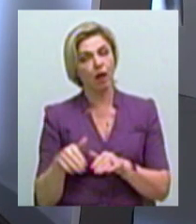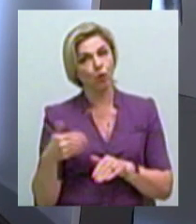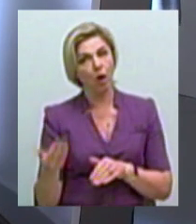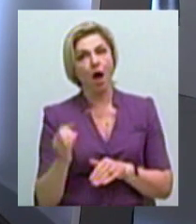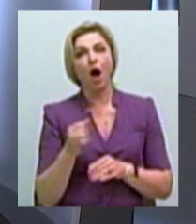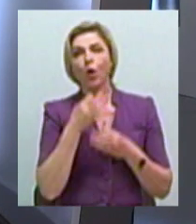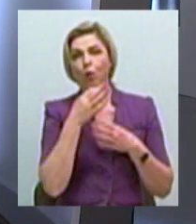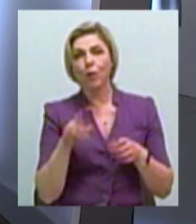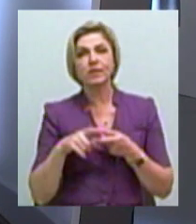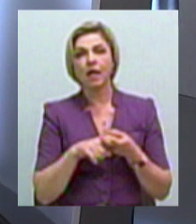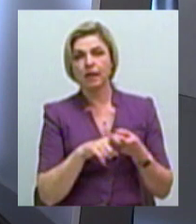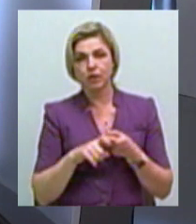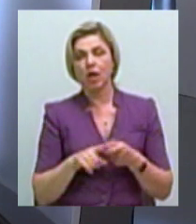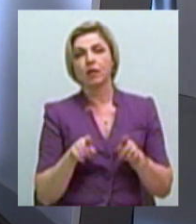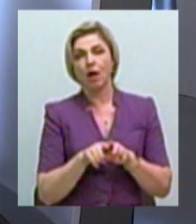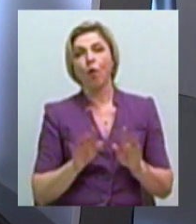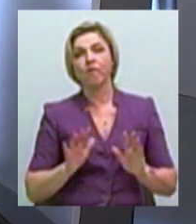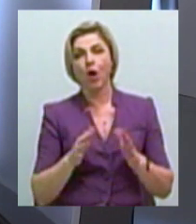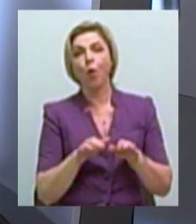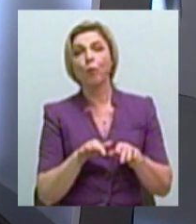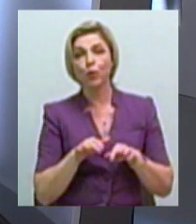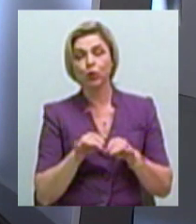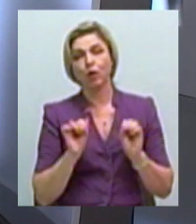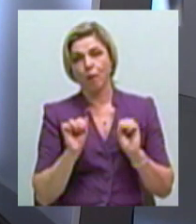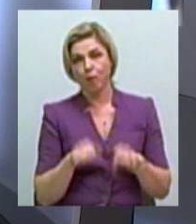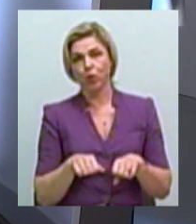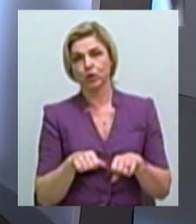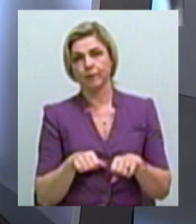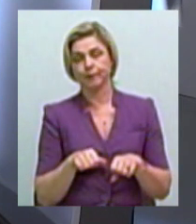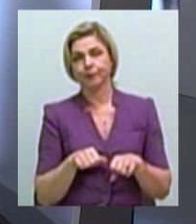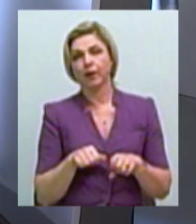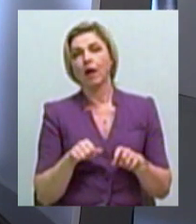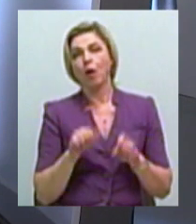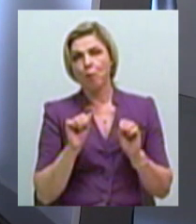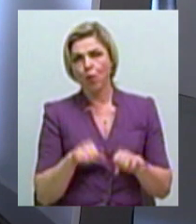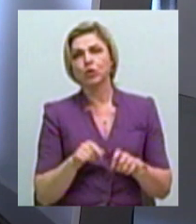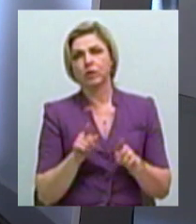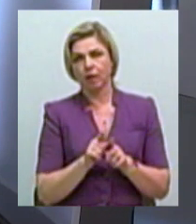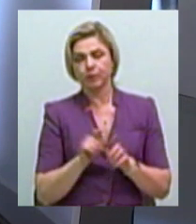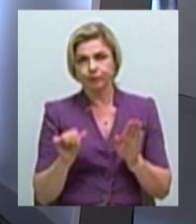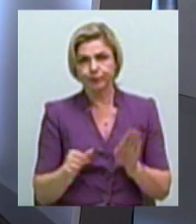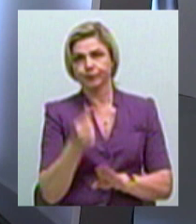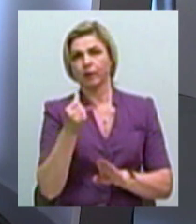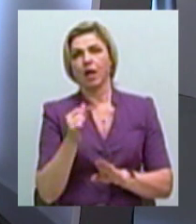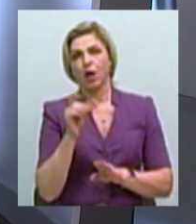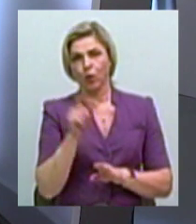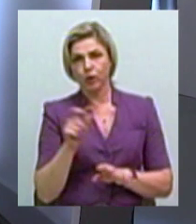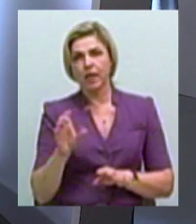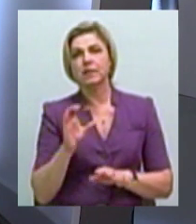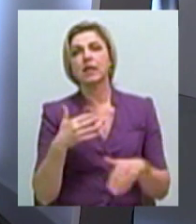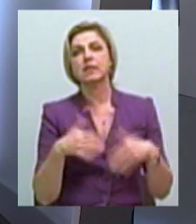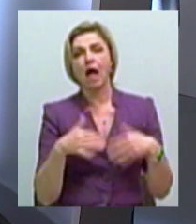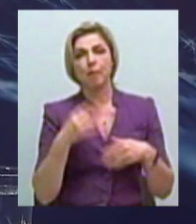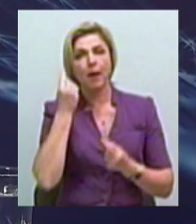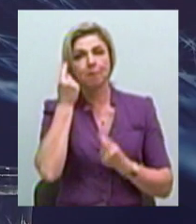будь-яка залежність, в даному випадку комп'ютерна, вона може провокувати подібні випадки у людей з хиткою психікою.